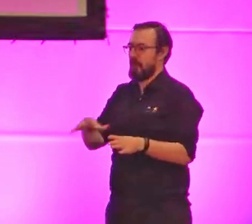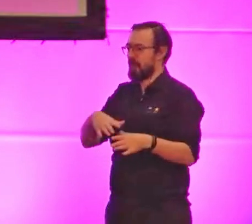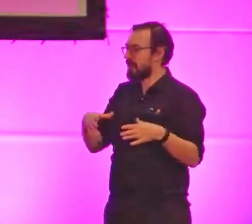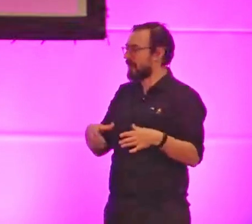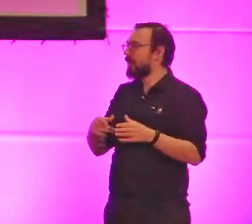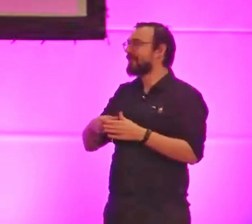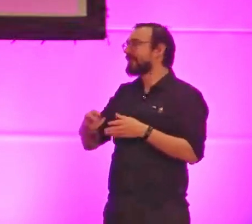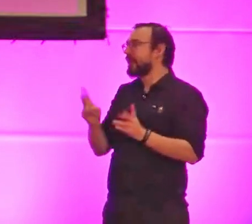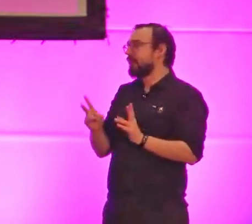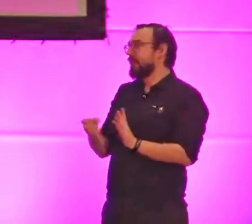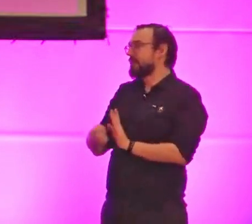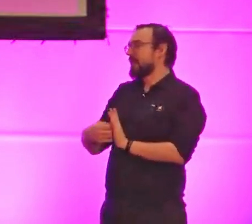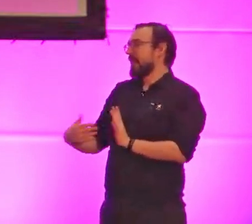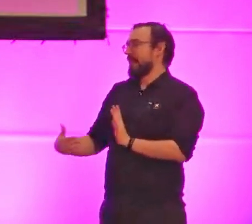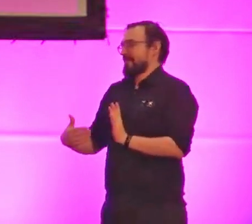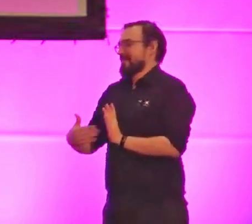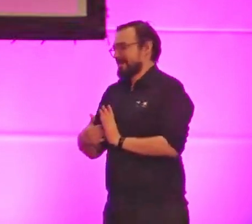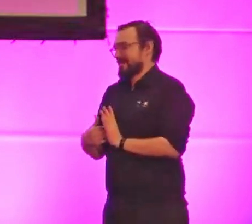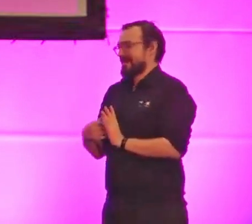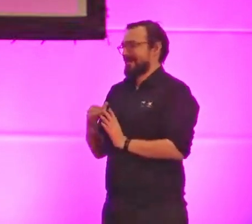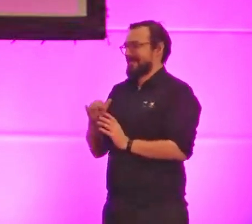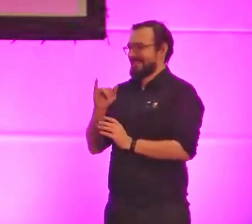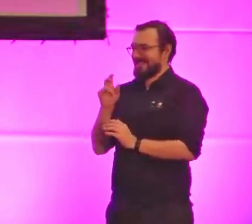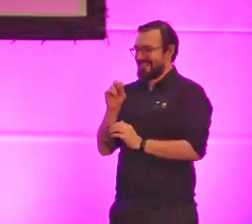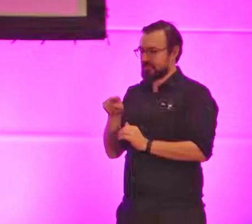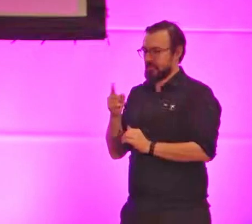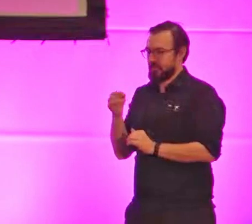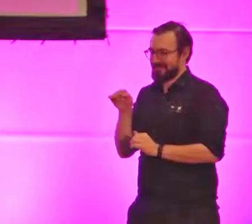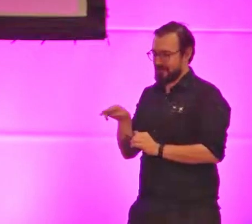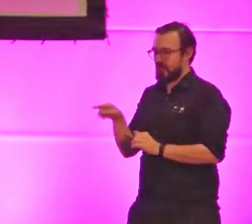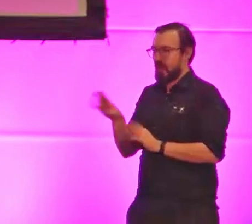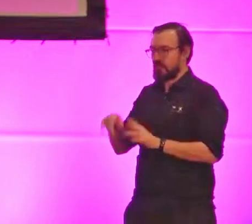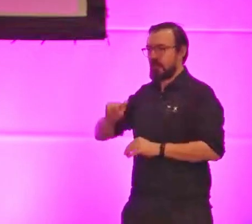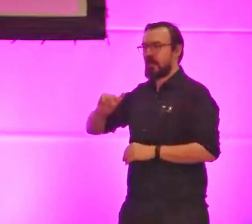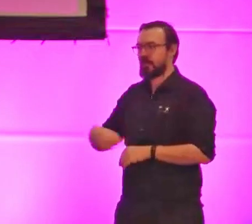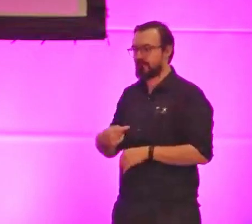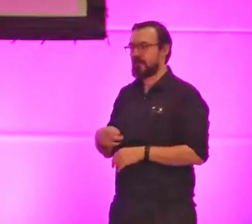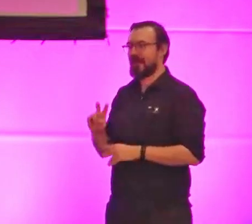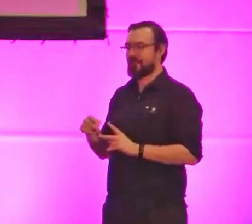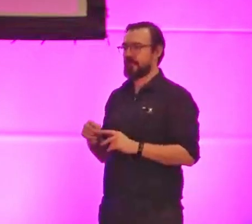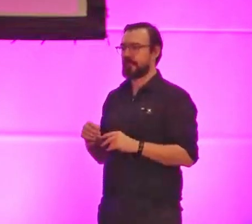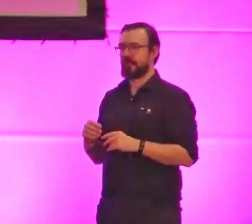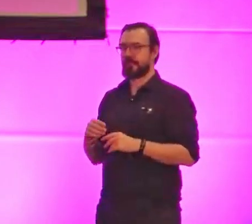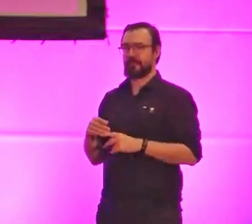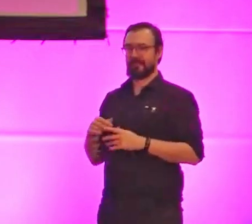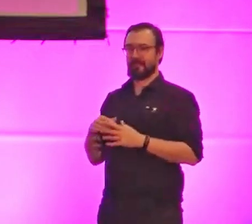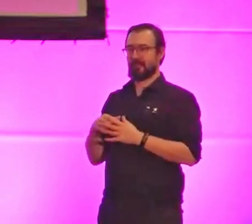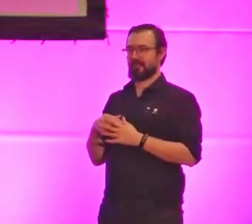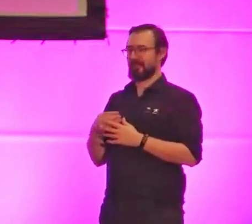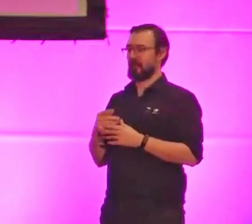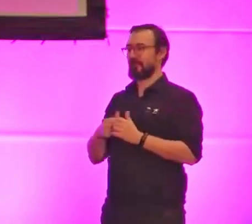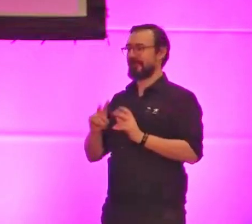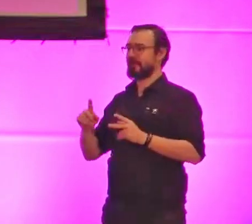har i sin tur lett till att Ian Lundin har krävt, i alla fall medialt, jag vet inte hur mycket mer än så, men